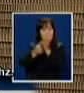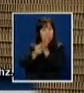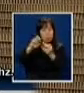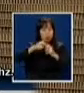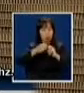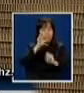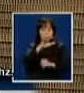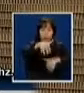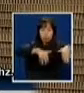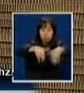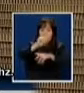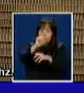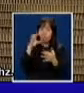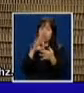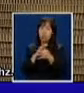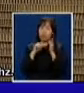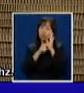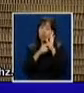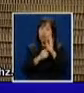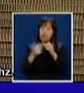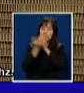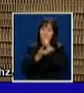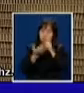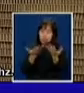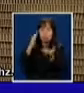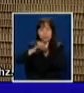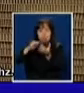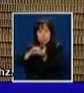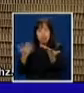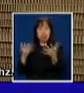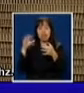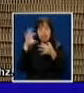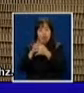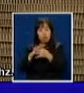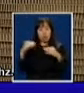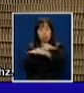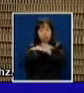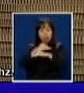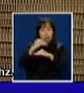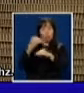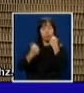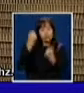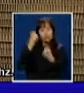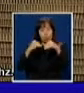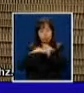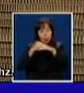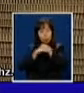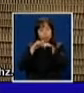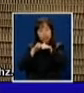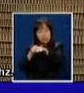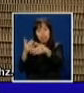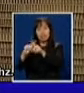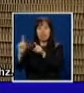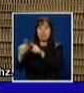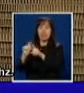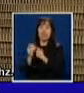ชนของท่านเช่นปัญหาอบายมุขปัญหาการจราจรและในกรณีของกรุงเทพฯนะครับหรือความ